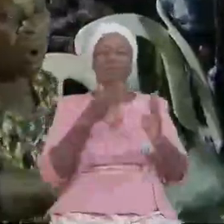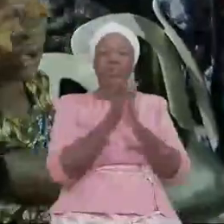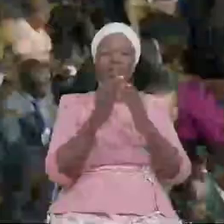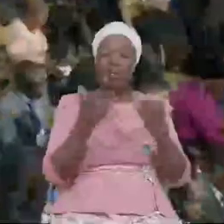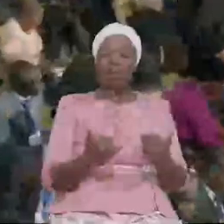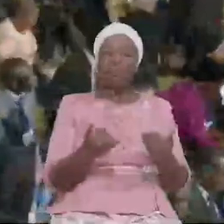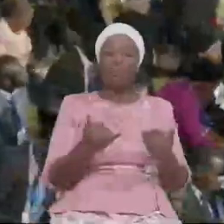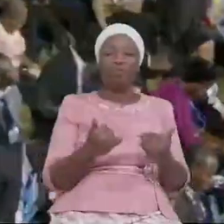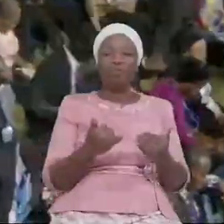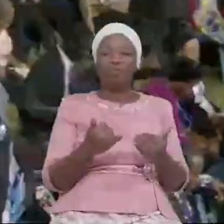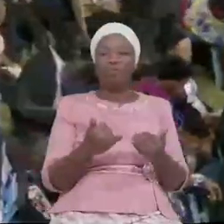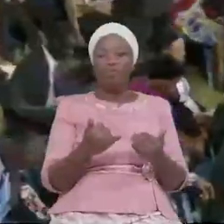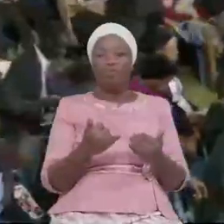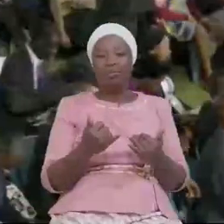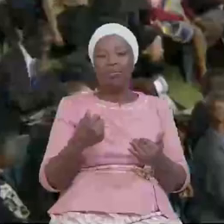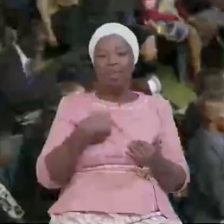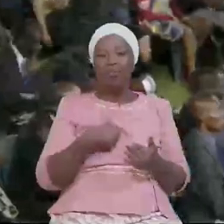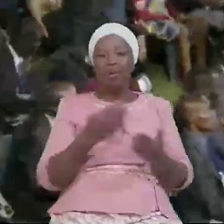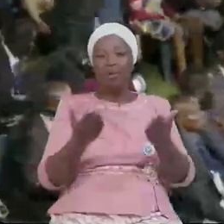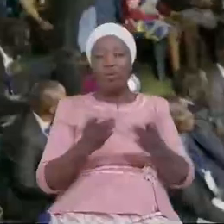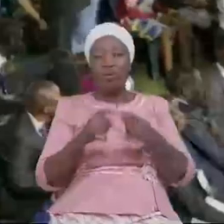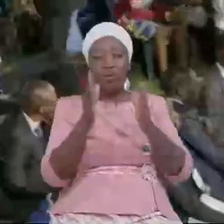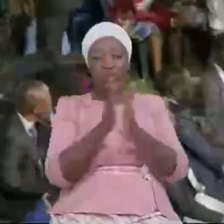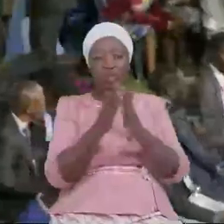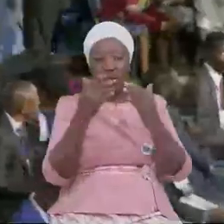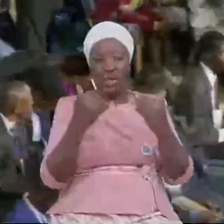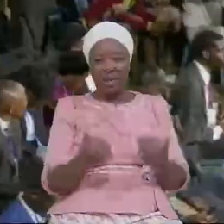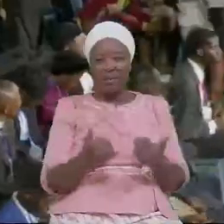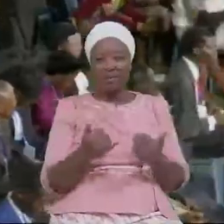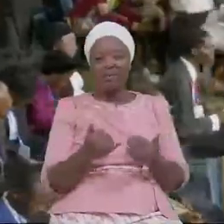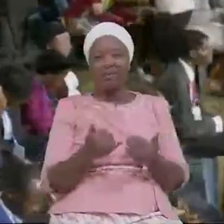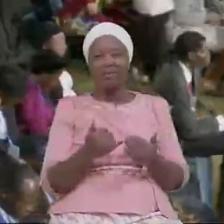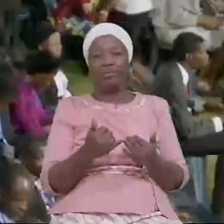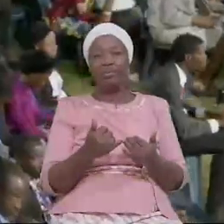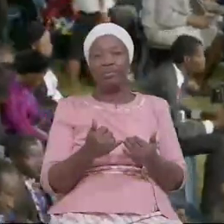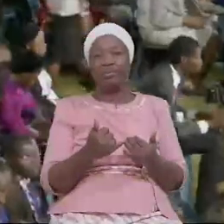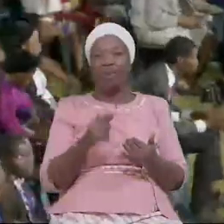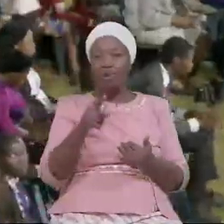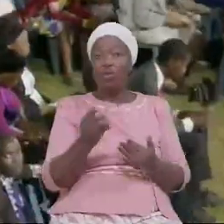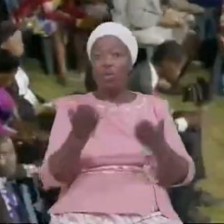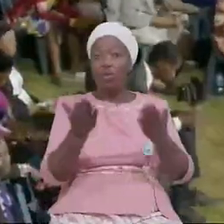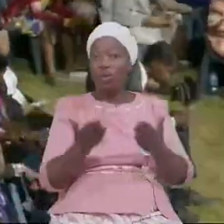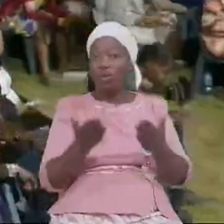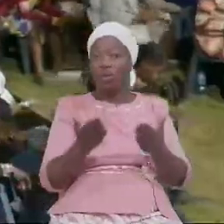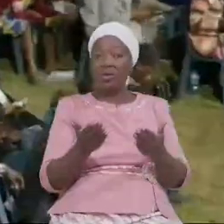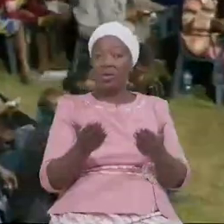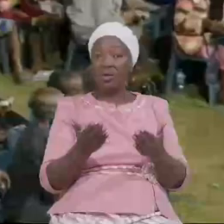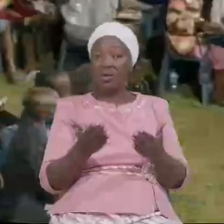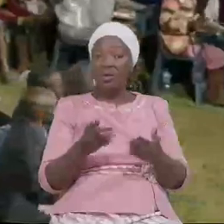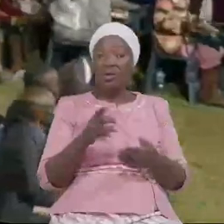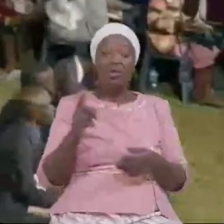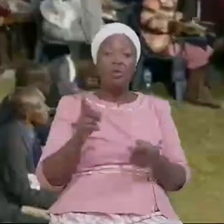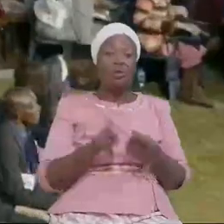têtes baissées, les yeux fermés. Les têtes baissées, les yeux fermés. Vous allez vouloir entendre sa